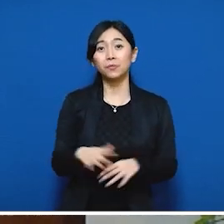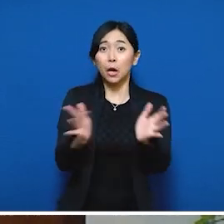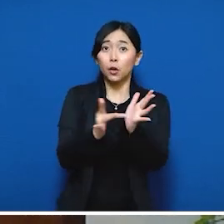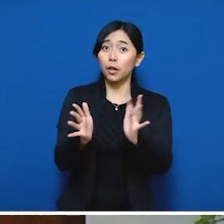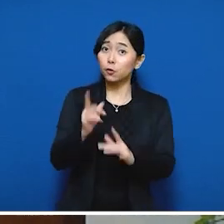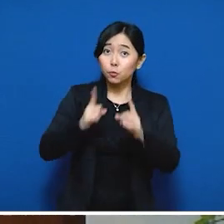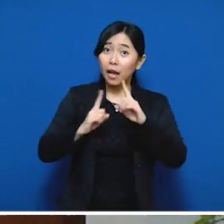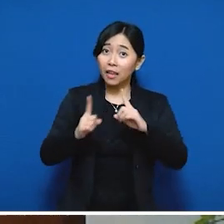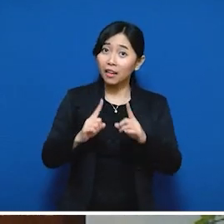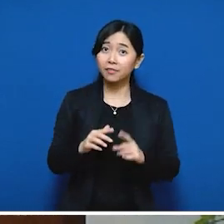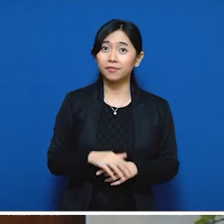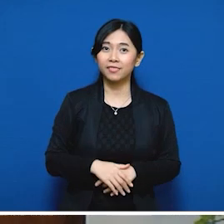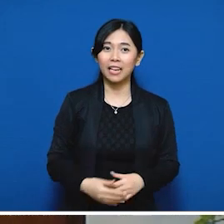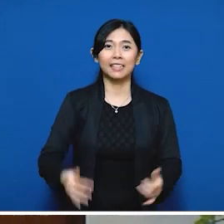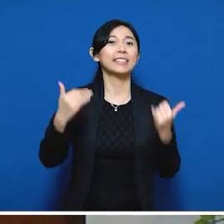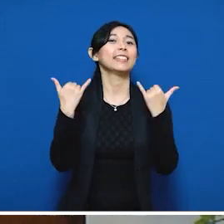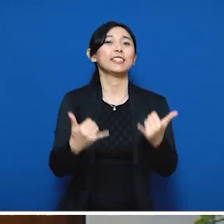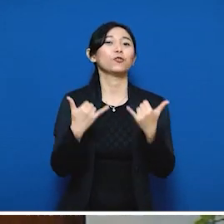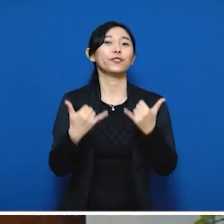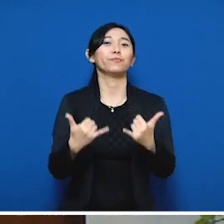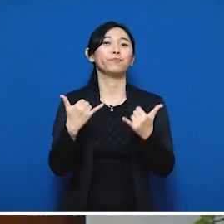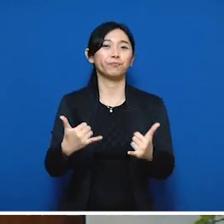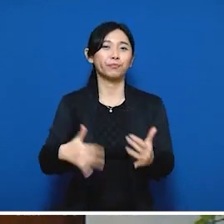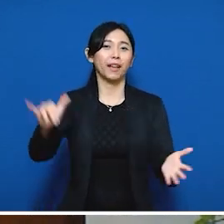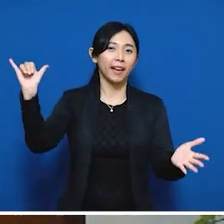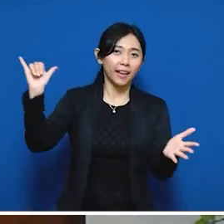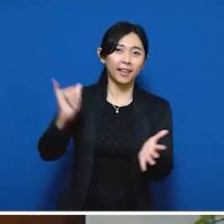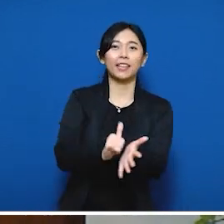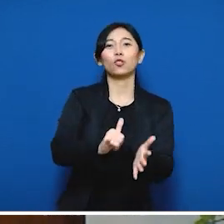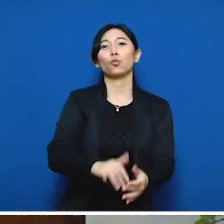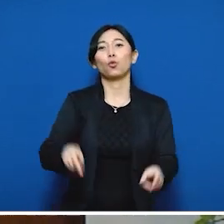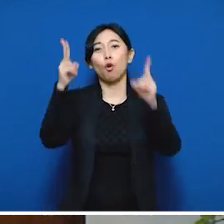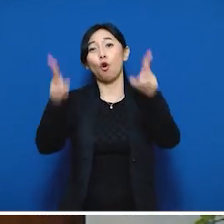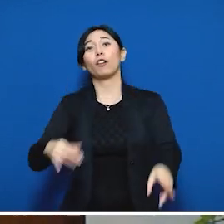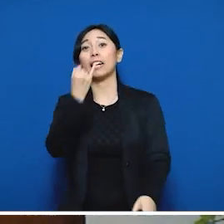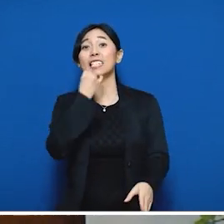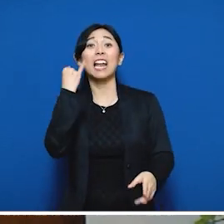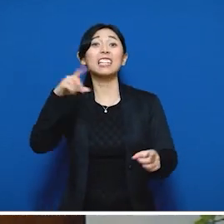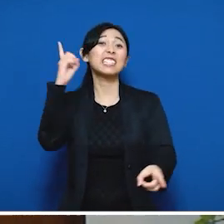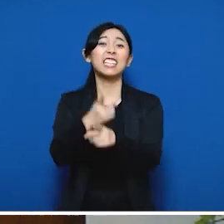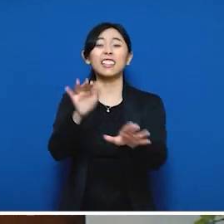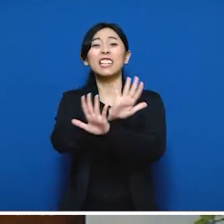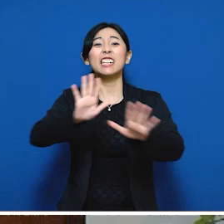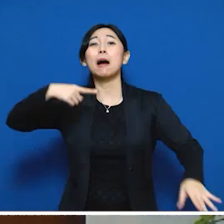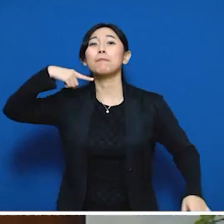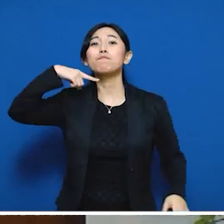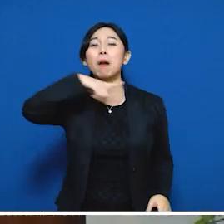Yesus langsung mengatakan, ini dia, orang Israel sejati, tidak ada cacat